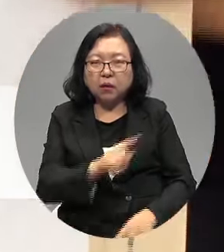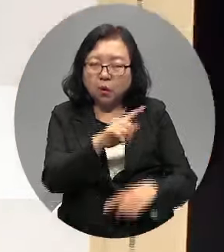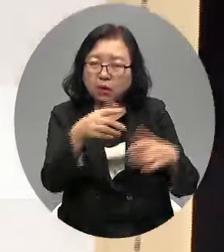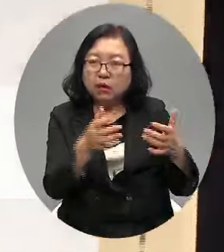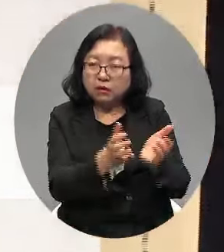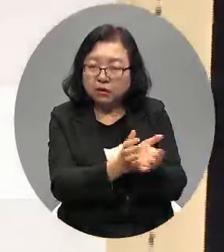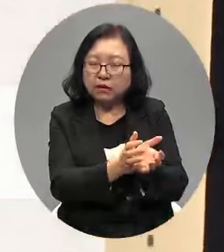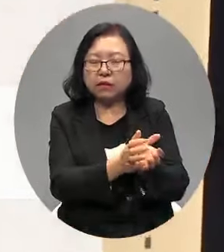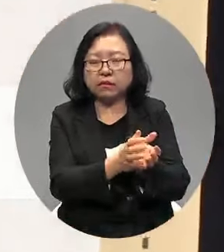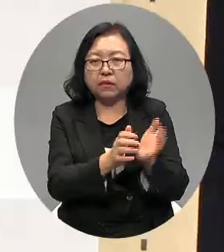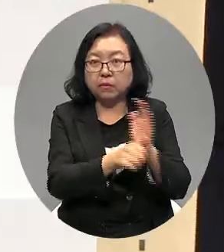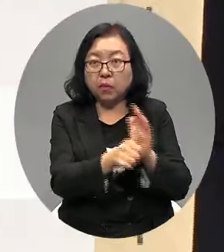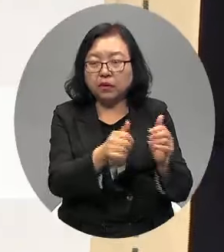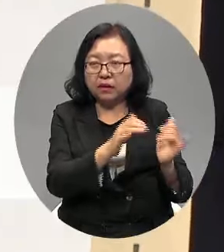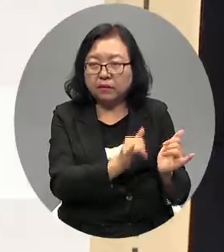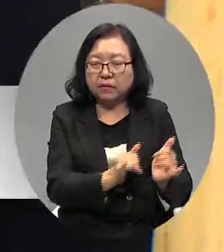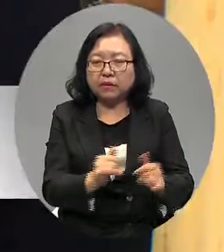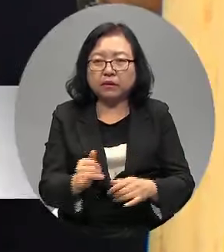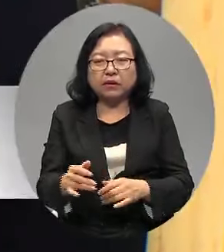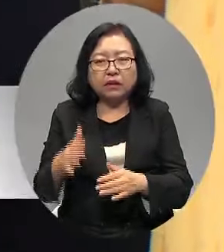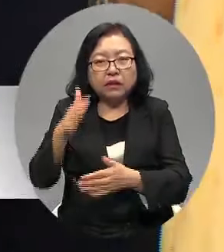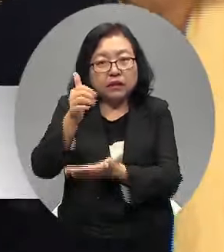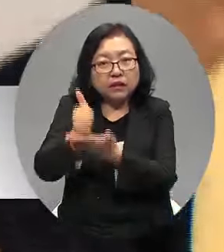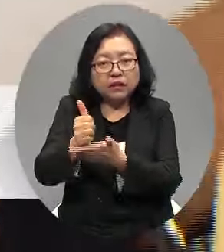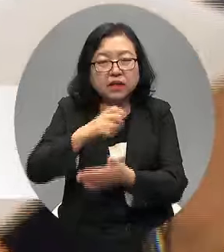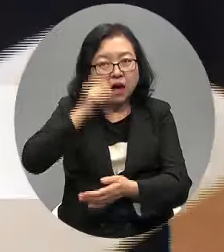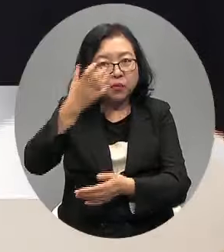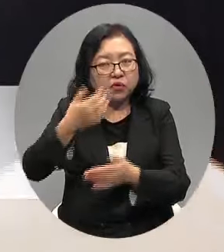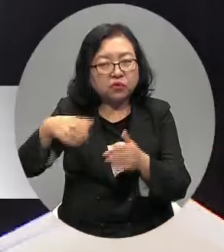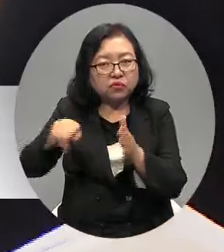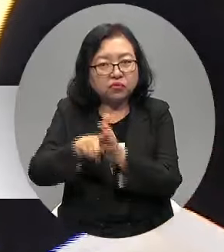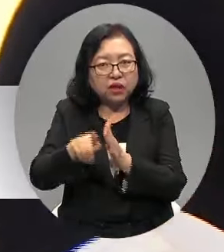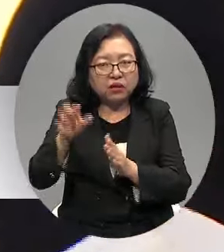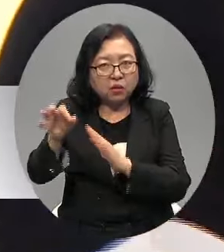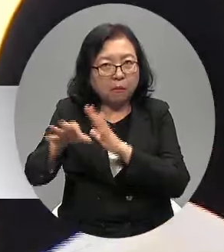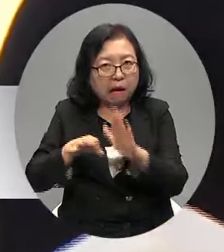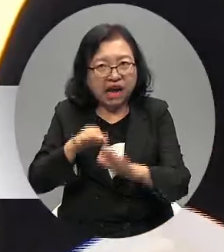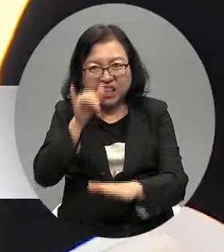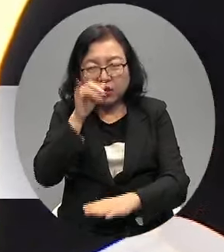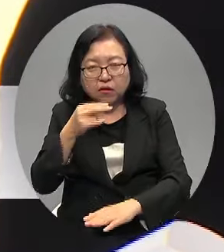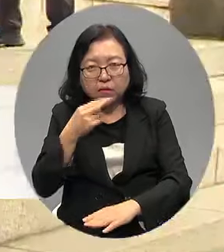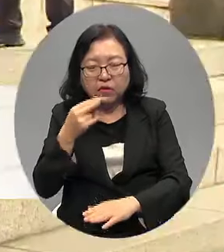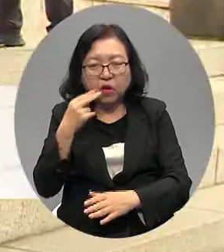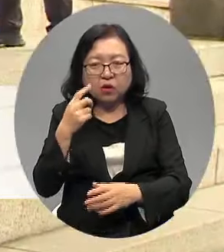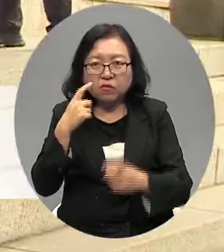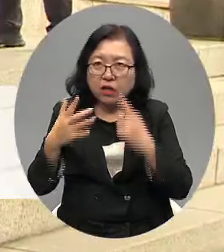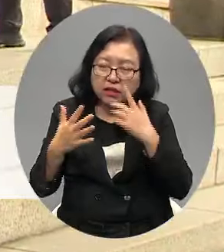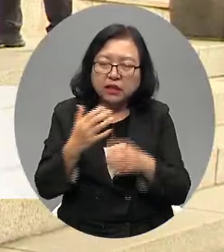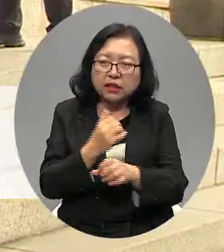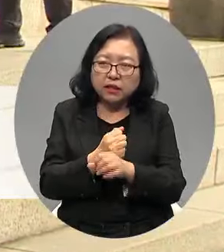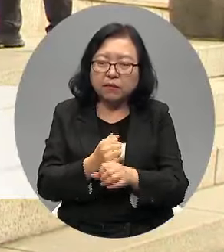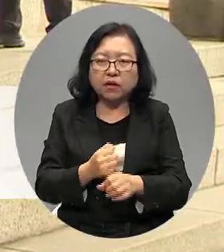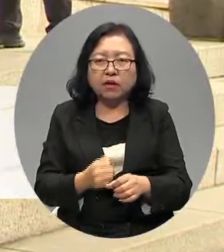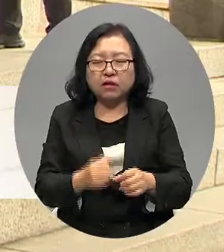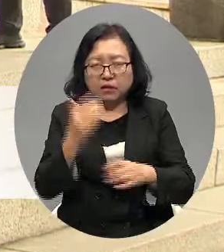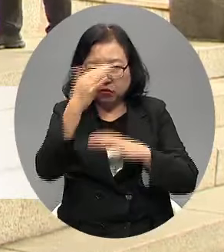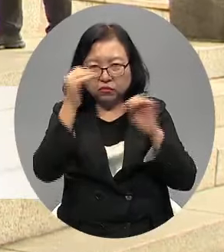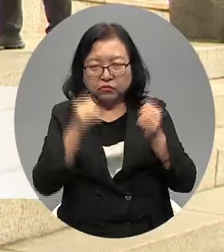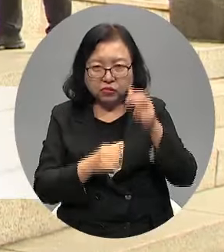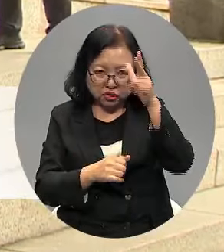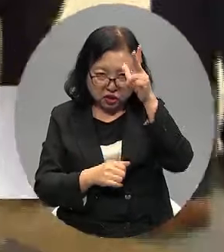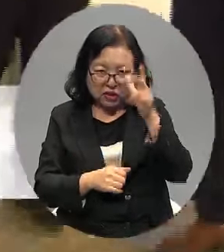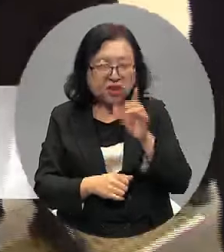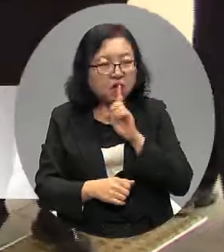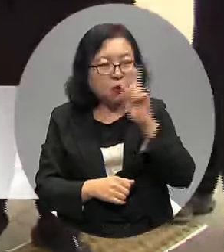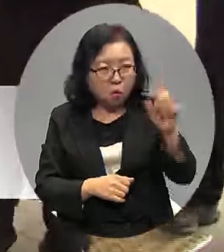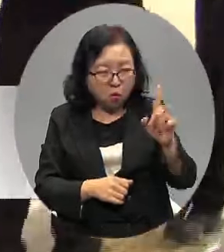애국국민운동대연합대표는 의장 당선을 위한 매수 행위가 있었는지 밝혀달라면서 충북경찰청에 고발장을 제출하고